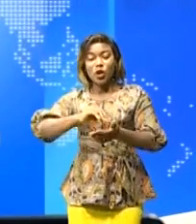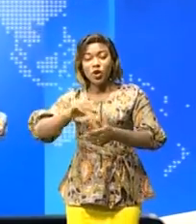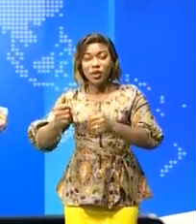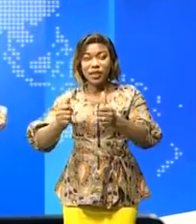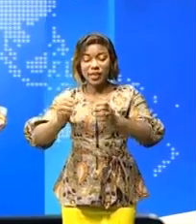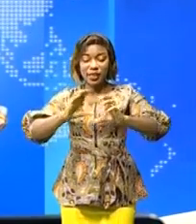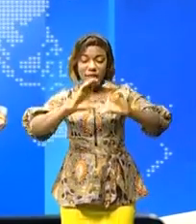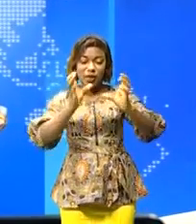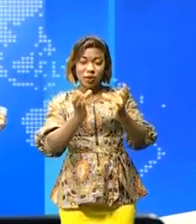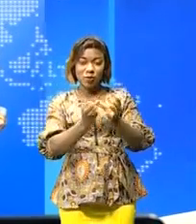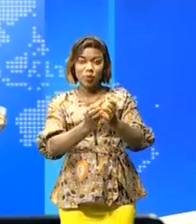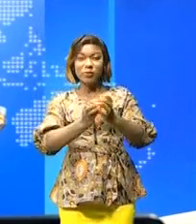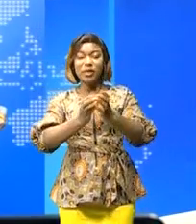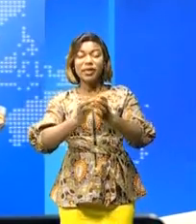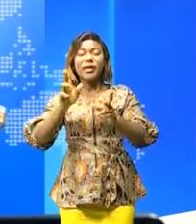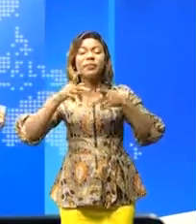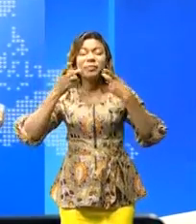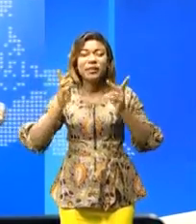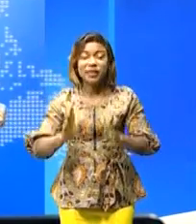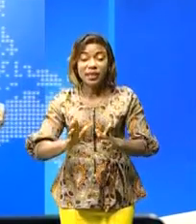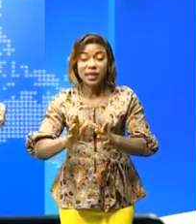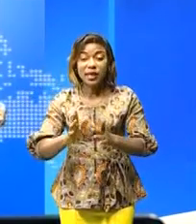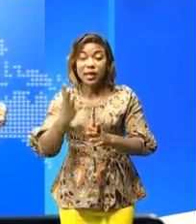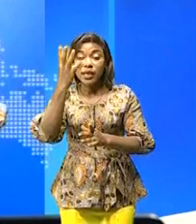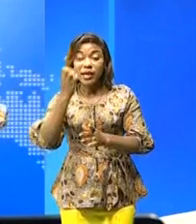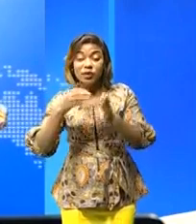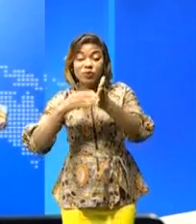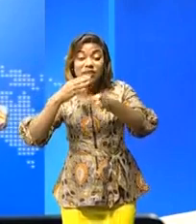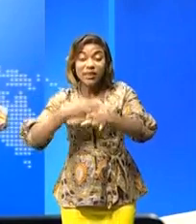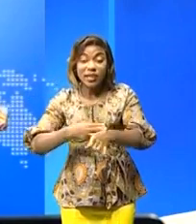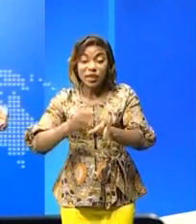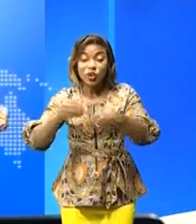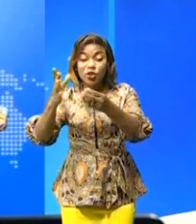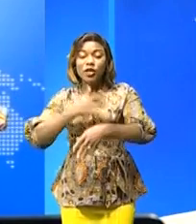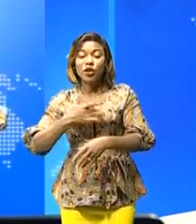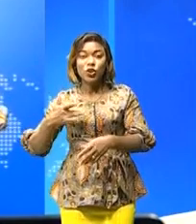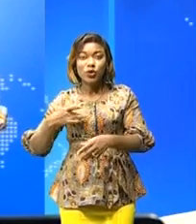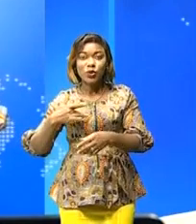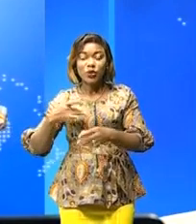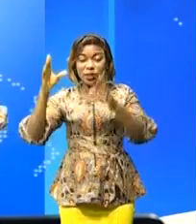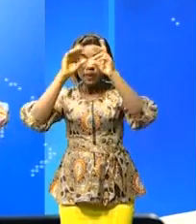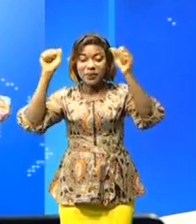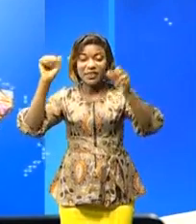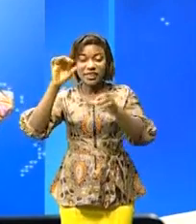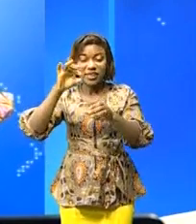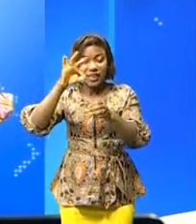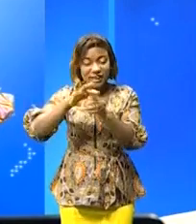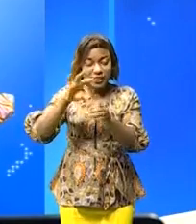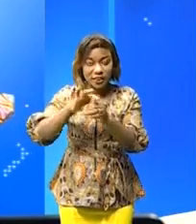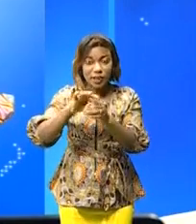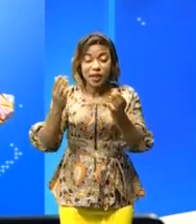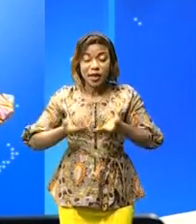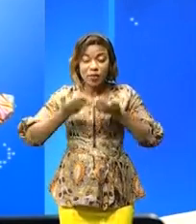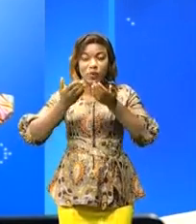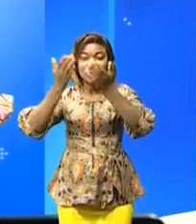ont 48 heures pour donner les noms du candidat qui va succéder à Corneille Nangaa à la tête de la CENI. C'est la proposition